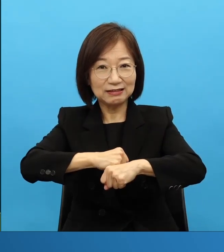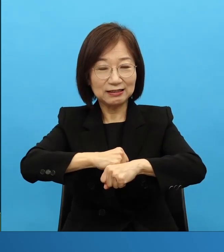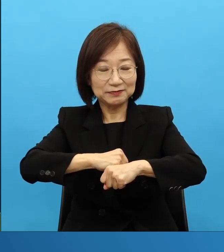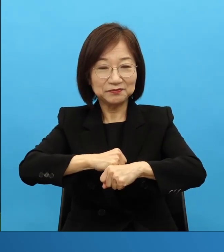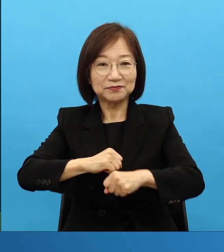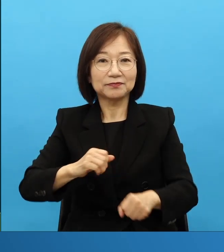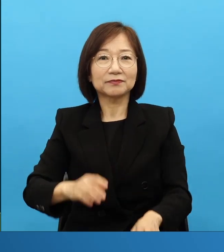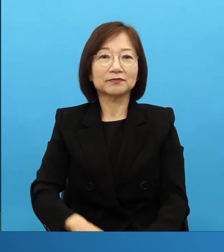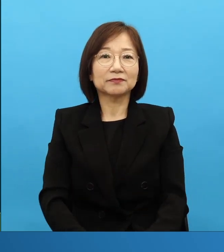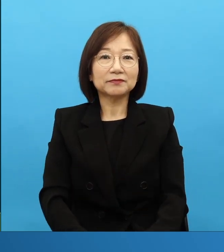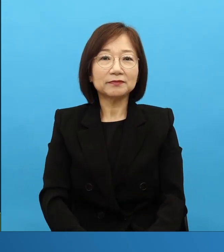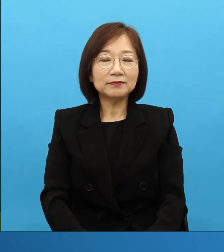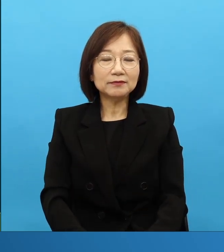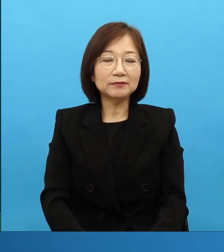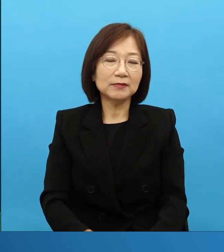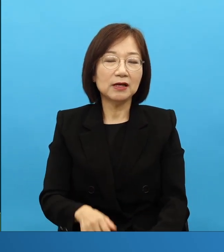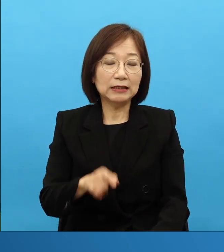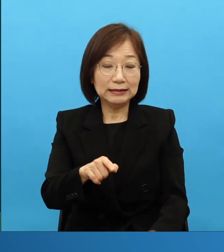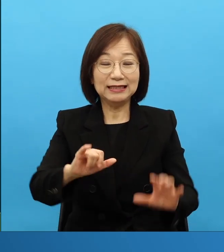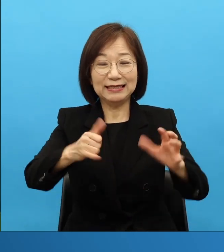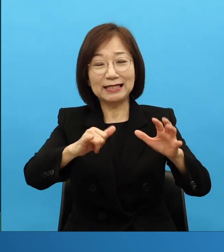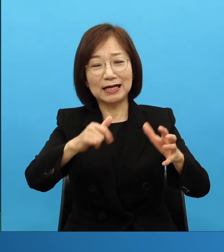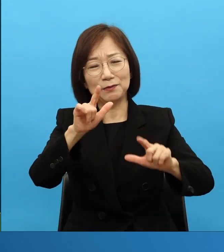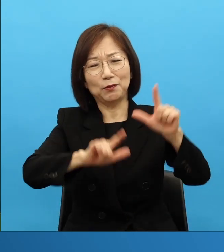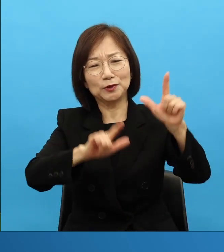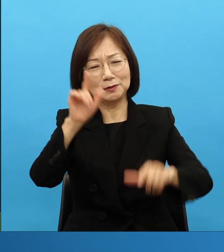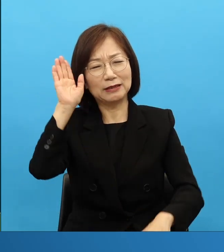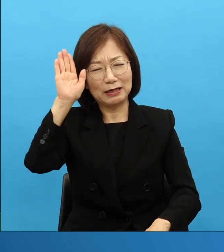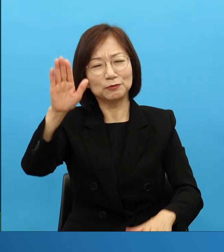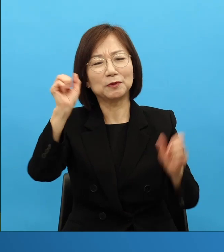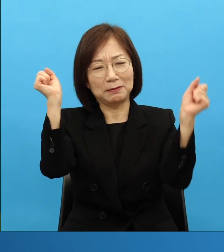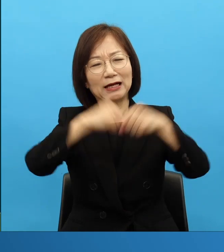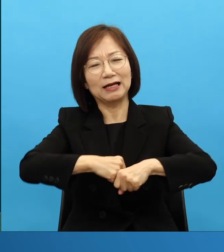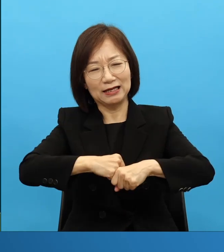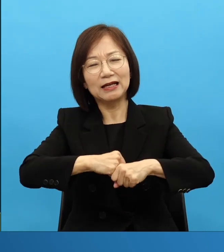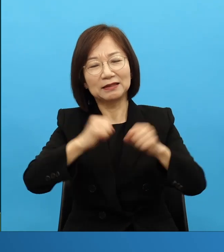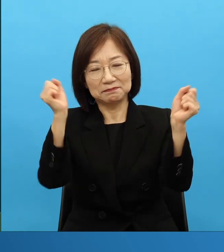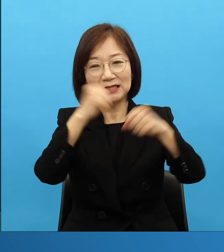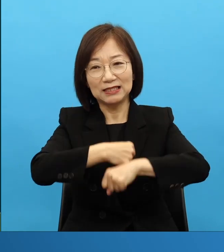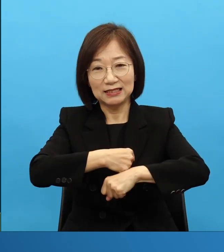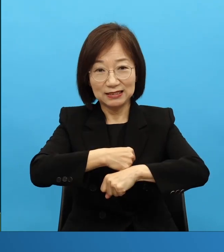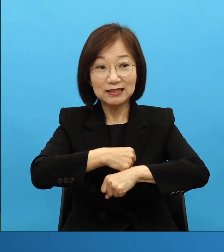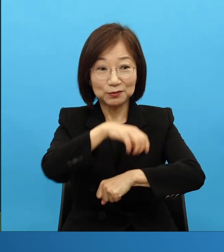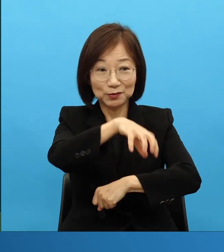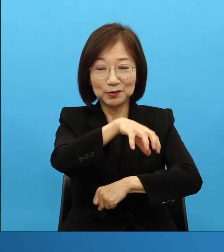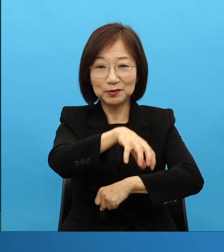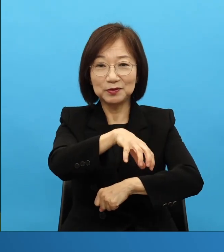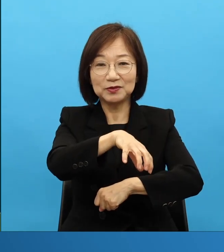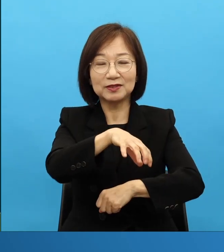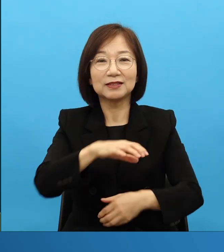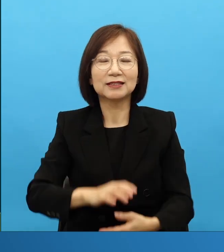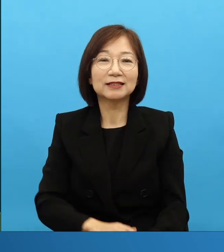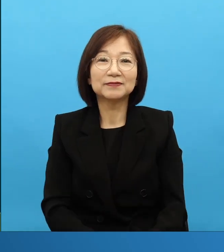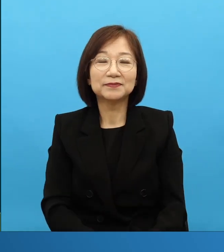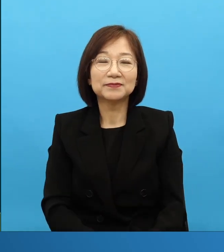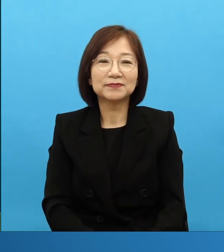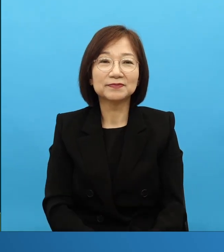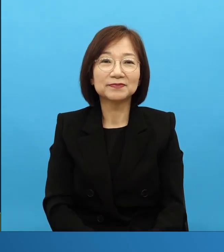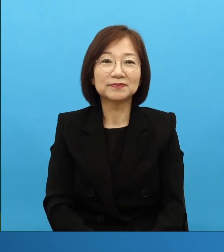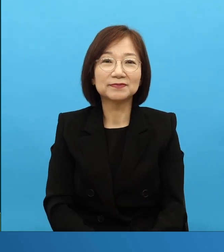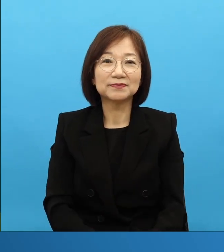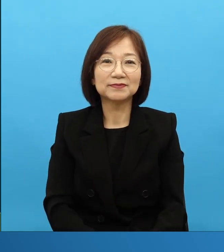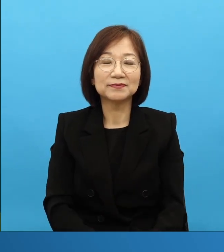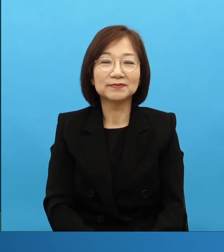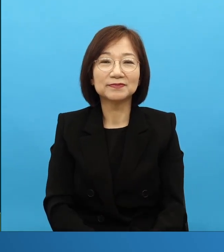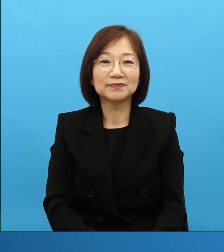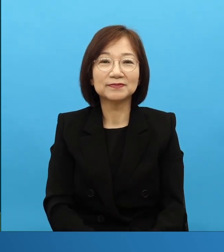장래에 망하는 성이다. That it is 장망성이다라고 말씀한 겁니다. a city that will be destroyed in the end.